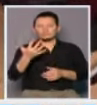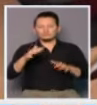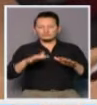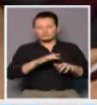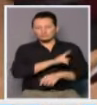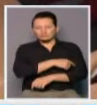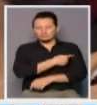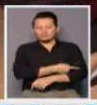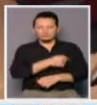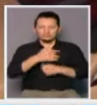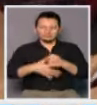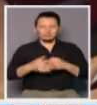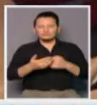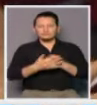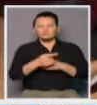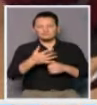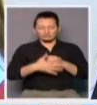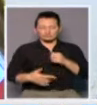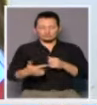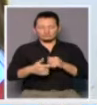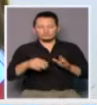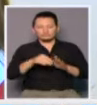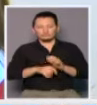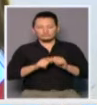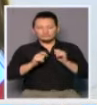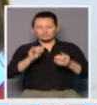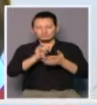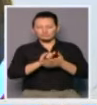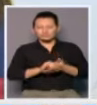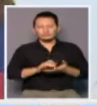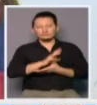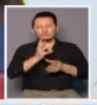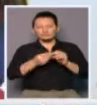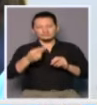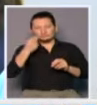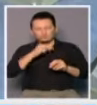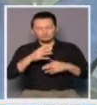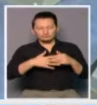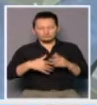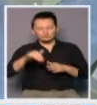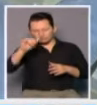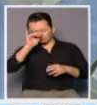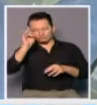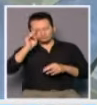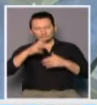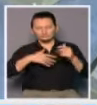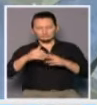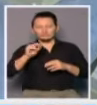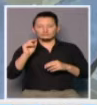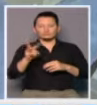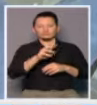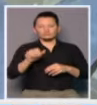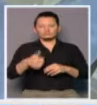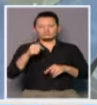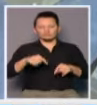Стоит отметить, что новый симуляционный центр в Атырау оснащен самым современным оборудованием и считается передовым на западе Казахстана. По словам